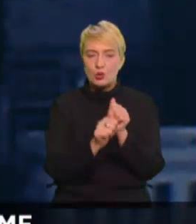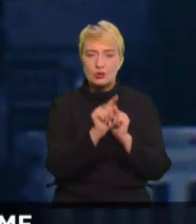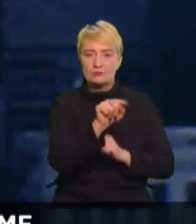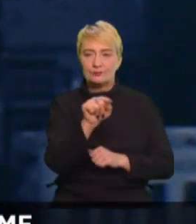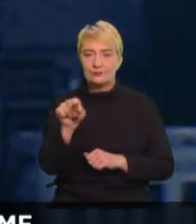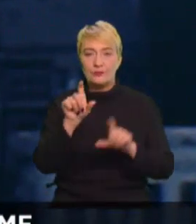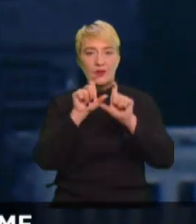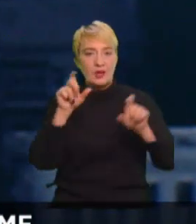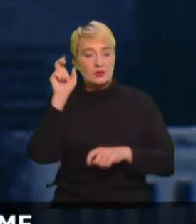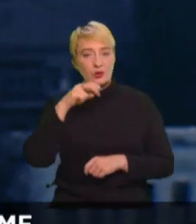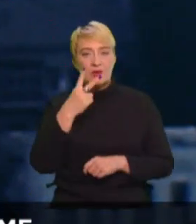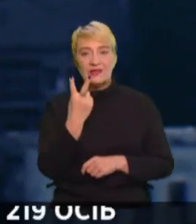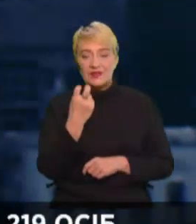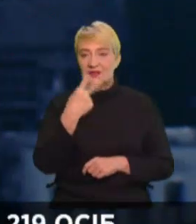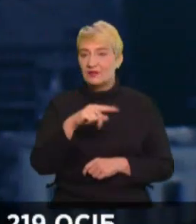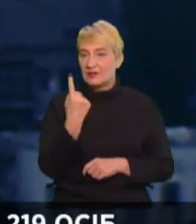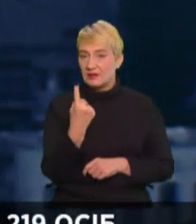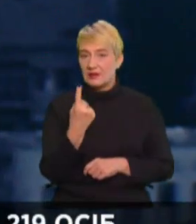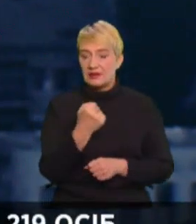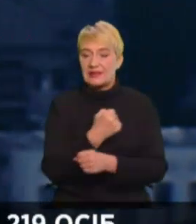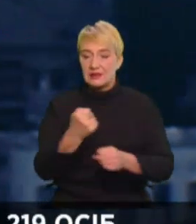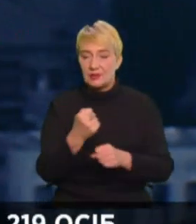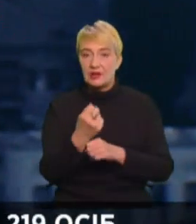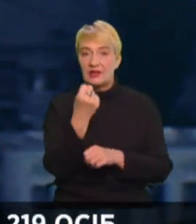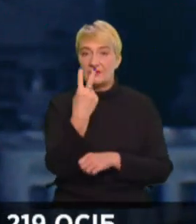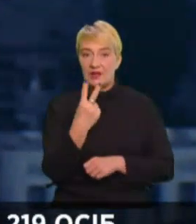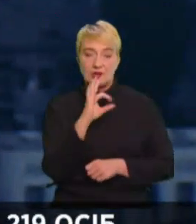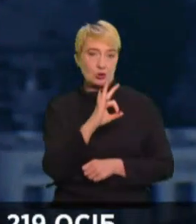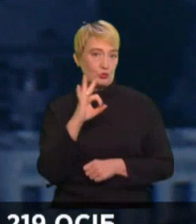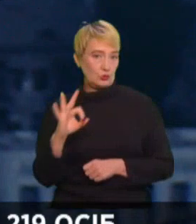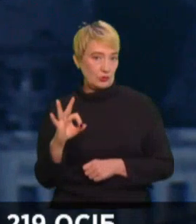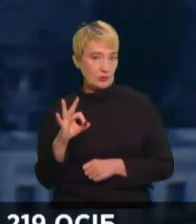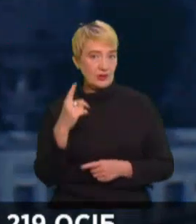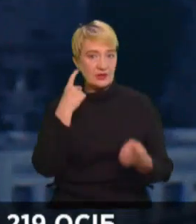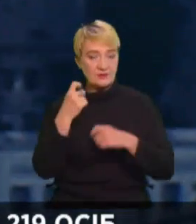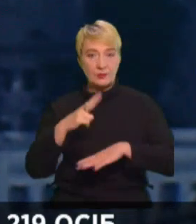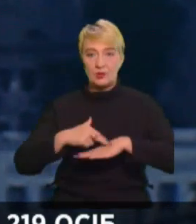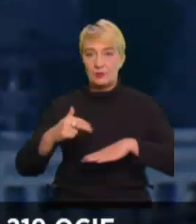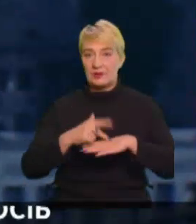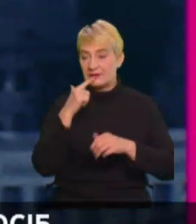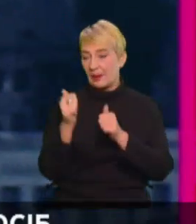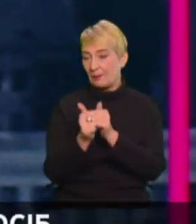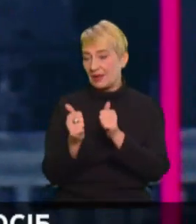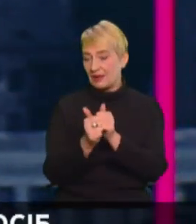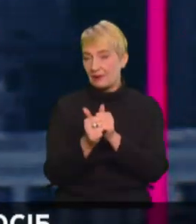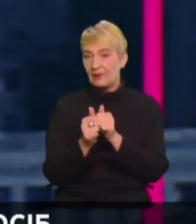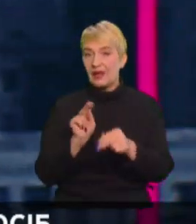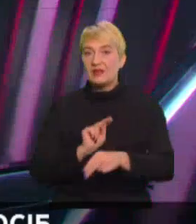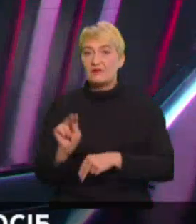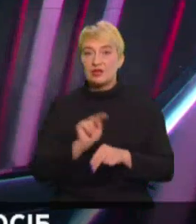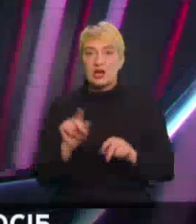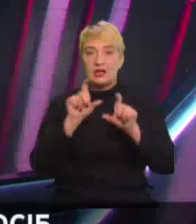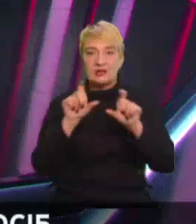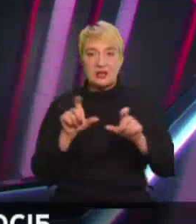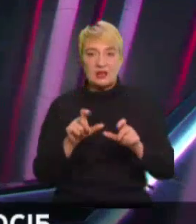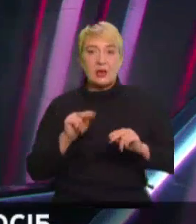Школу 221 замінували ще о 12-й годині, теж за інформацією поліції. Біля одного із навчальних закладів вже зараз працює